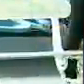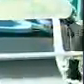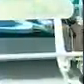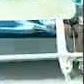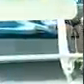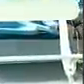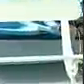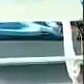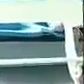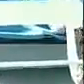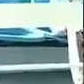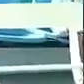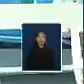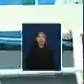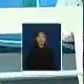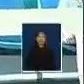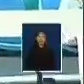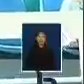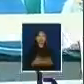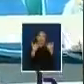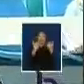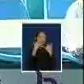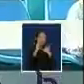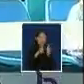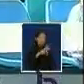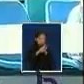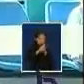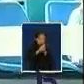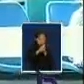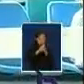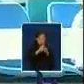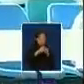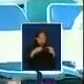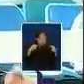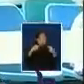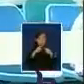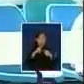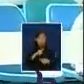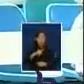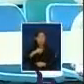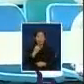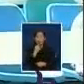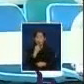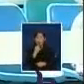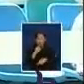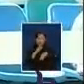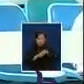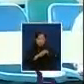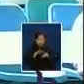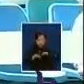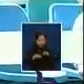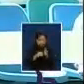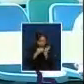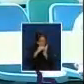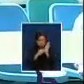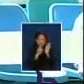รายการรัฐบาลยิ่งรักพบประชาชนนะครับขณะนี้การระบาดของโรคมือเท้าปากเมื่อกี้เราได้คุยกันแล้วนะครับถือว่าเป็นสถานการณ์ที่ปก